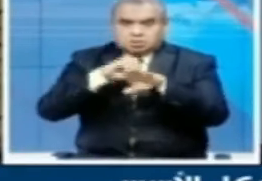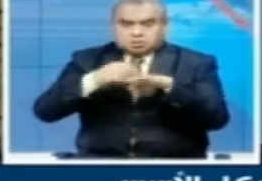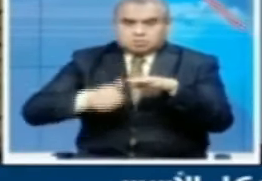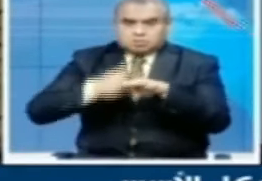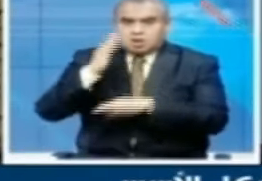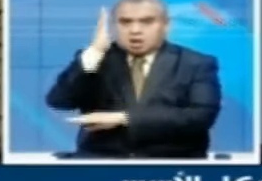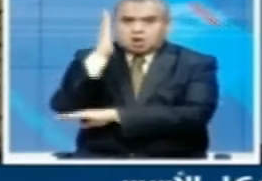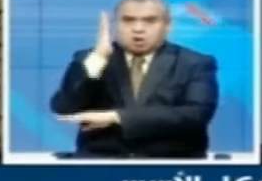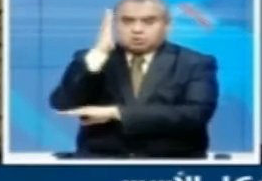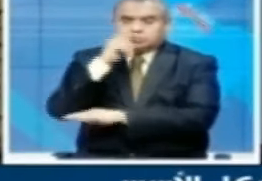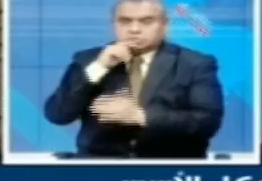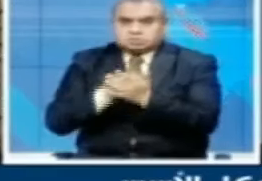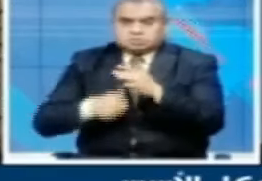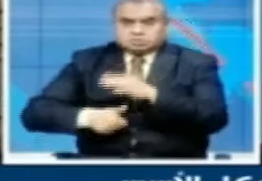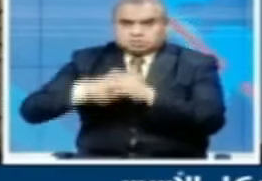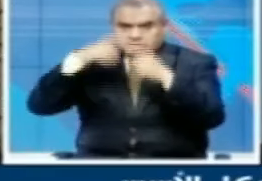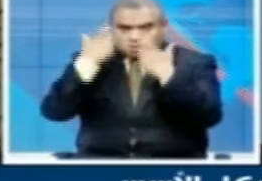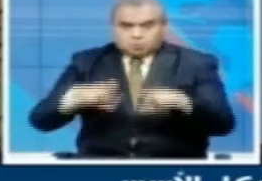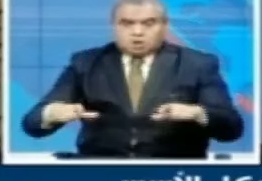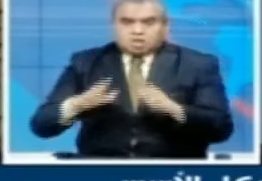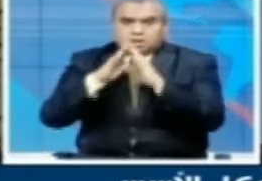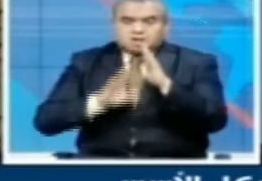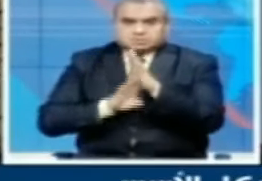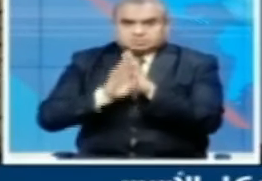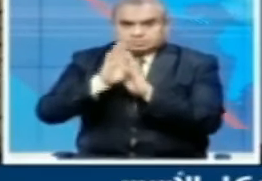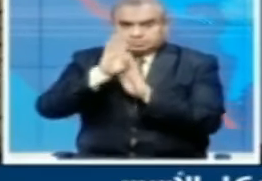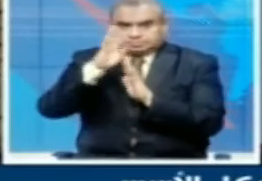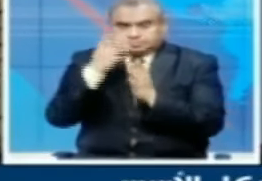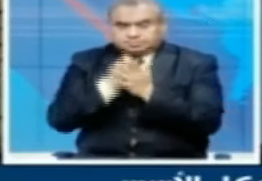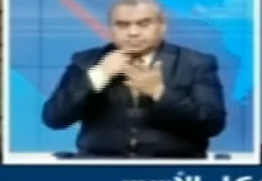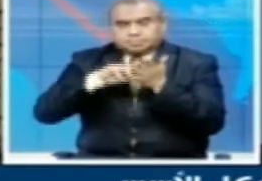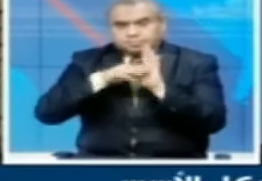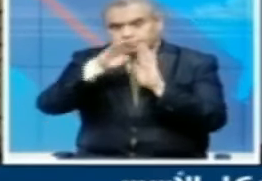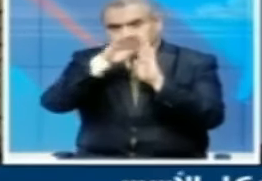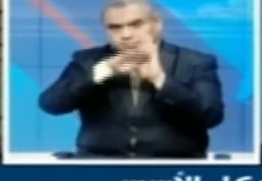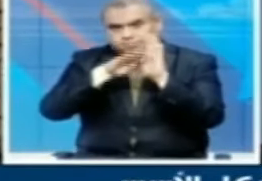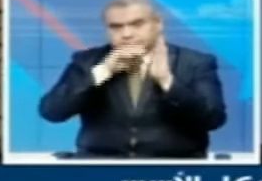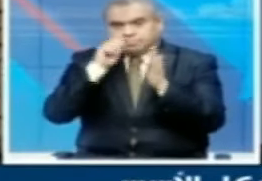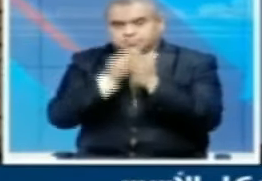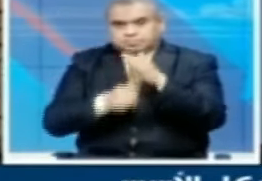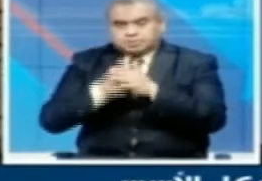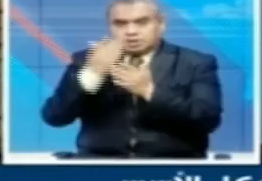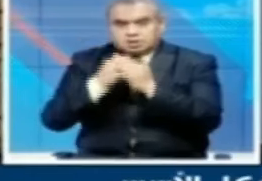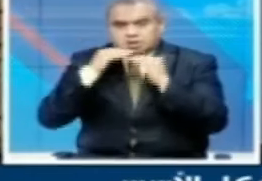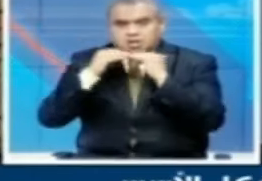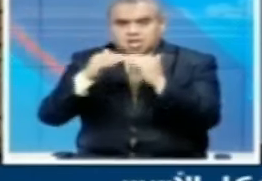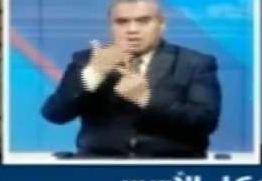الراسخة للوطنية المصرية والمحددات الرئيسية للأمن